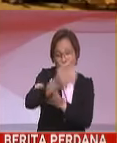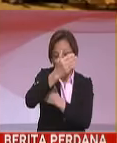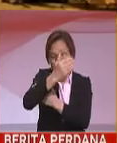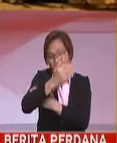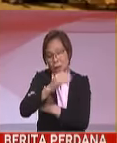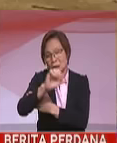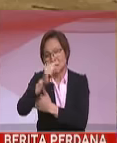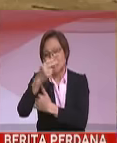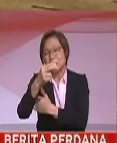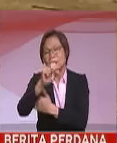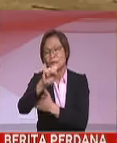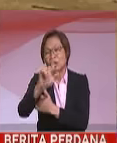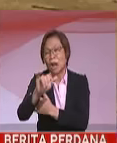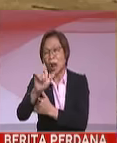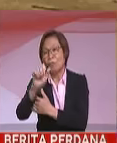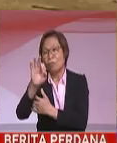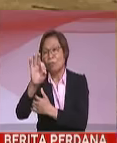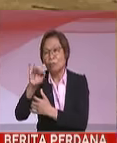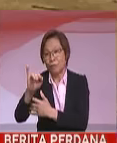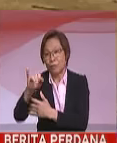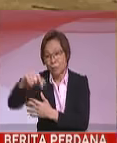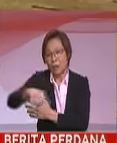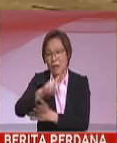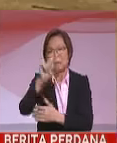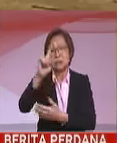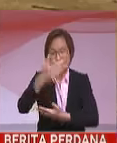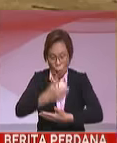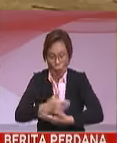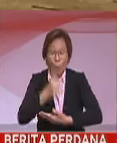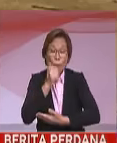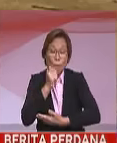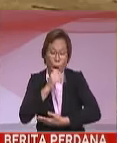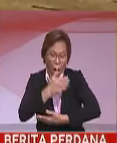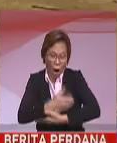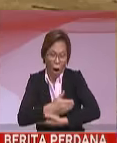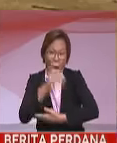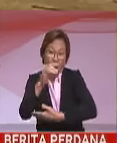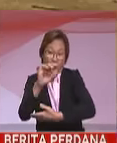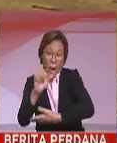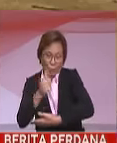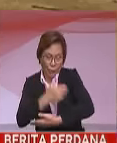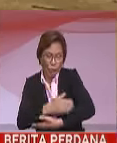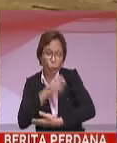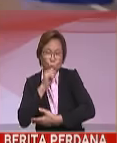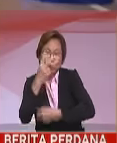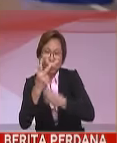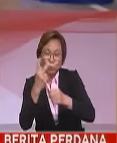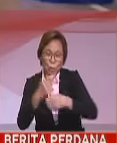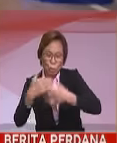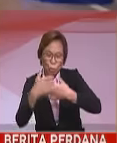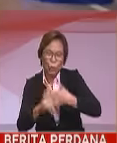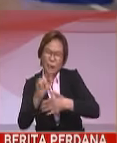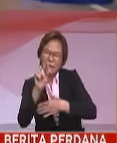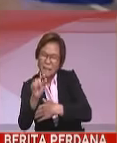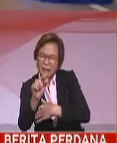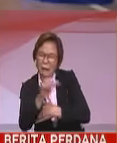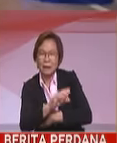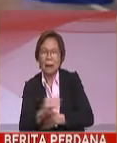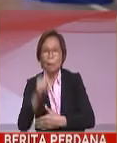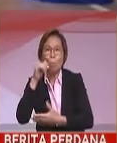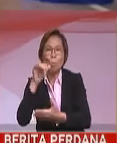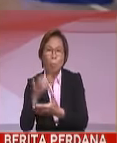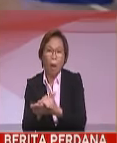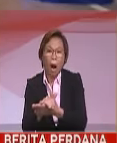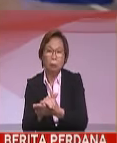itu, Muhammad Syafiq dan seorang lagi anak perempuannya, Aira Nur Safiya, 2 tahun, cedera ringan. Namun